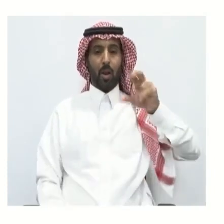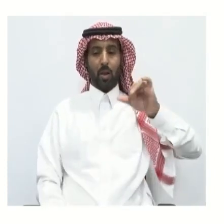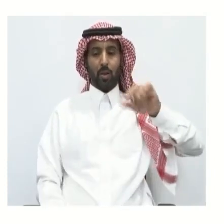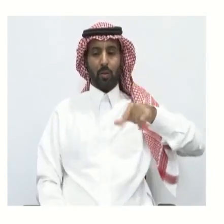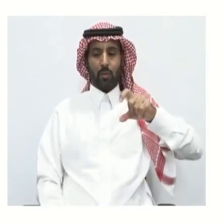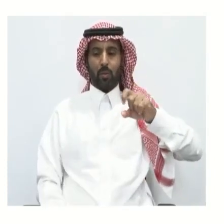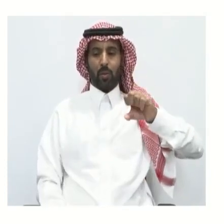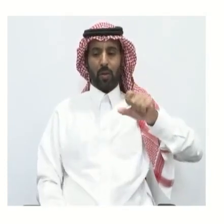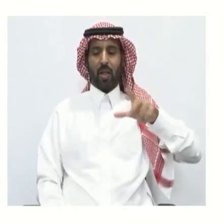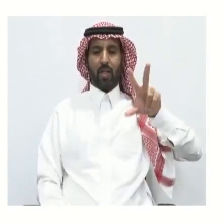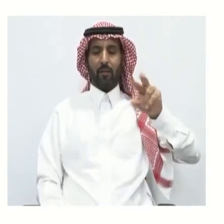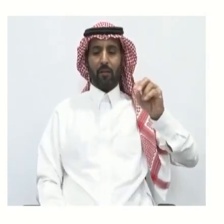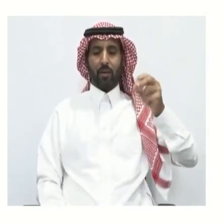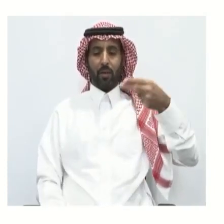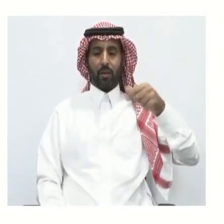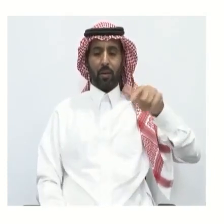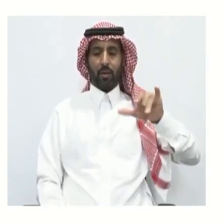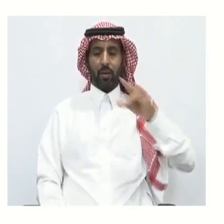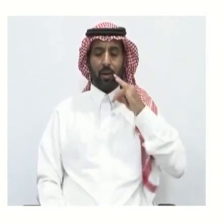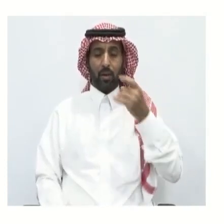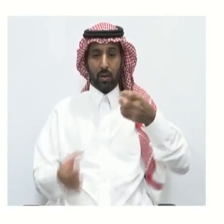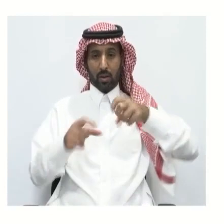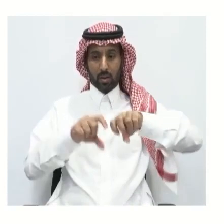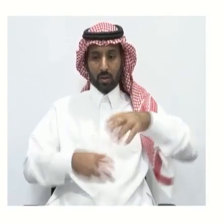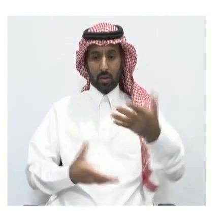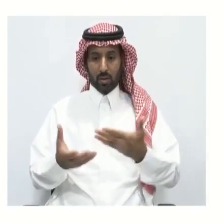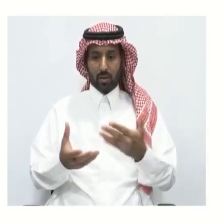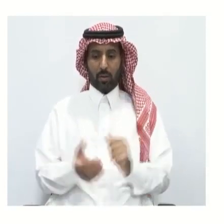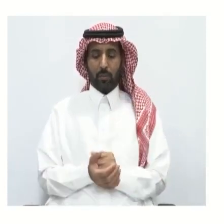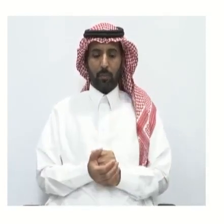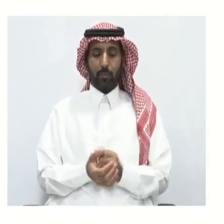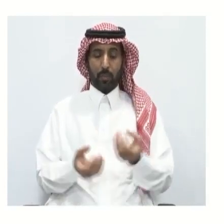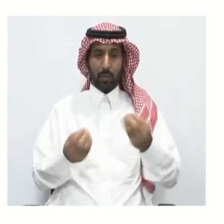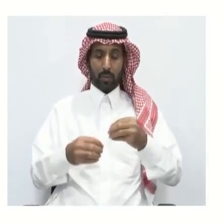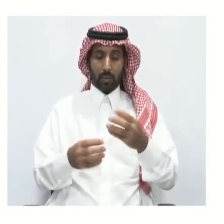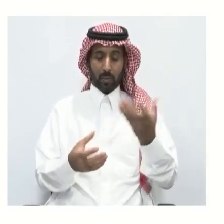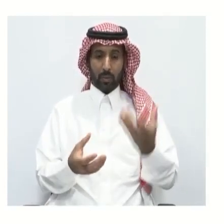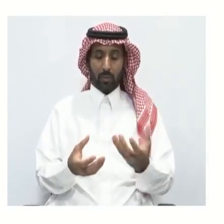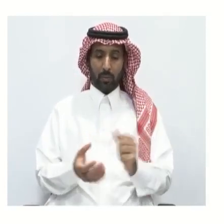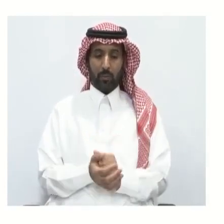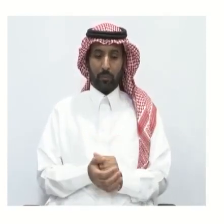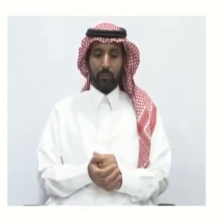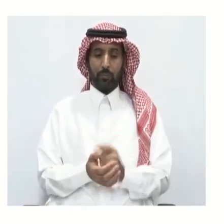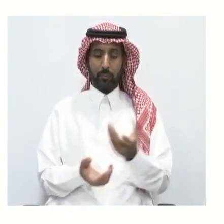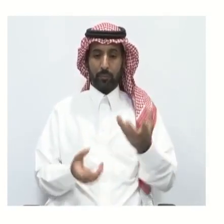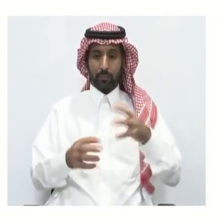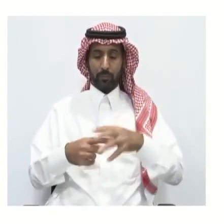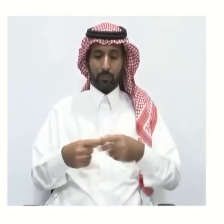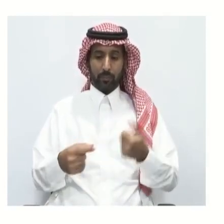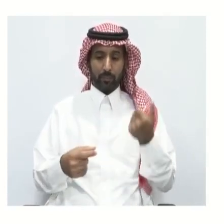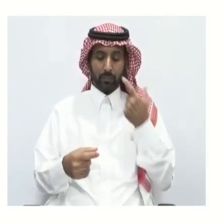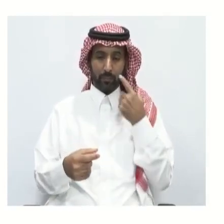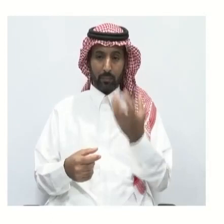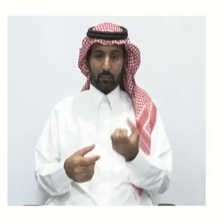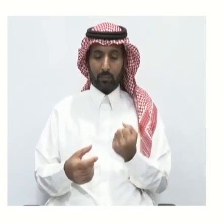عليها من كميه الماده المتفاعله المعطاه اكبر كميه من الناتج يمكن